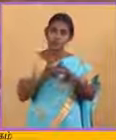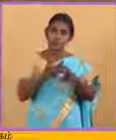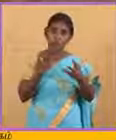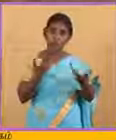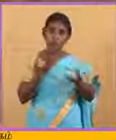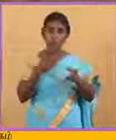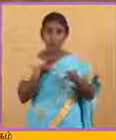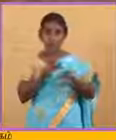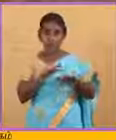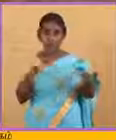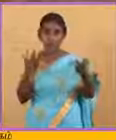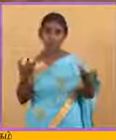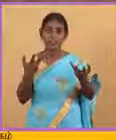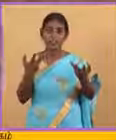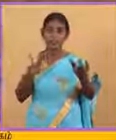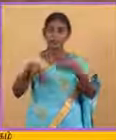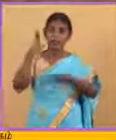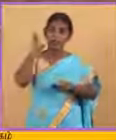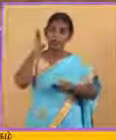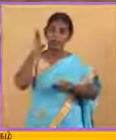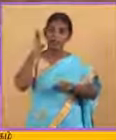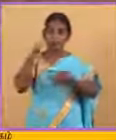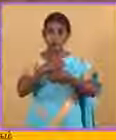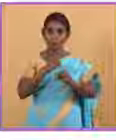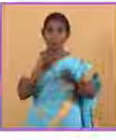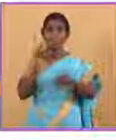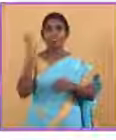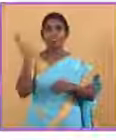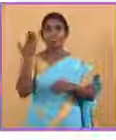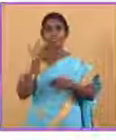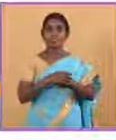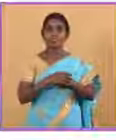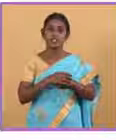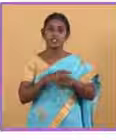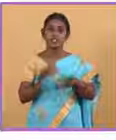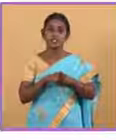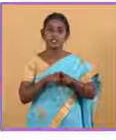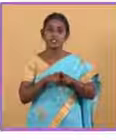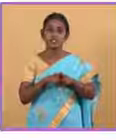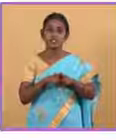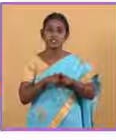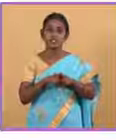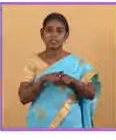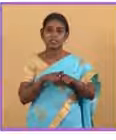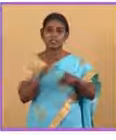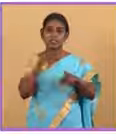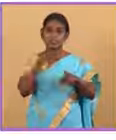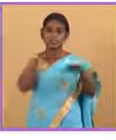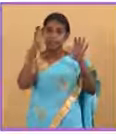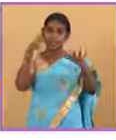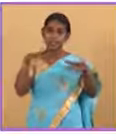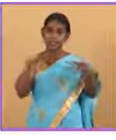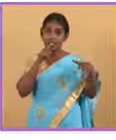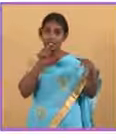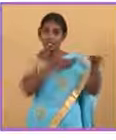காலத்தும் வாளோடு முன் தோன்றிய மூத்த குடி என்கிறோம் நம் தமிழ் குடியை. அந்த மழை, மழை பெஞ்சு மழையிலிருந்து வெள்ளம் உருண்டு